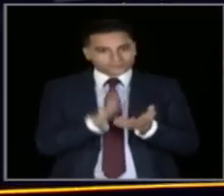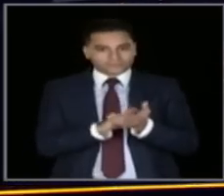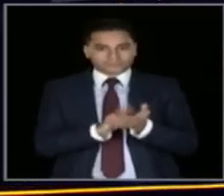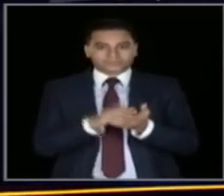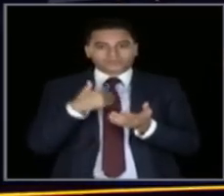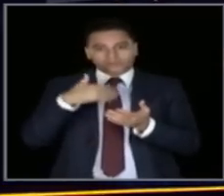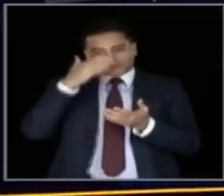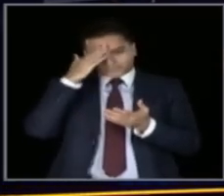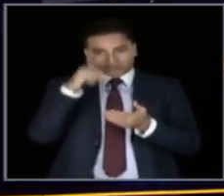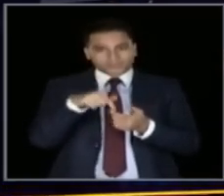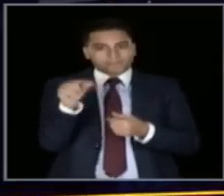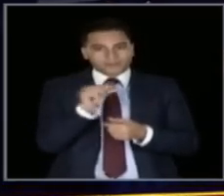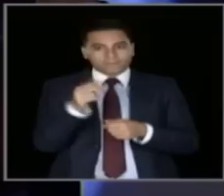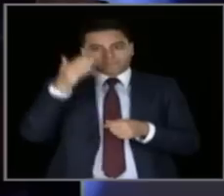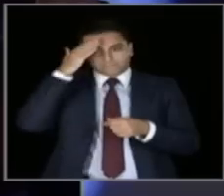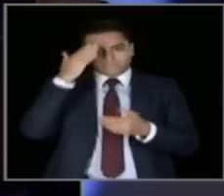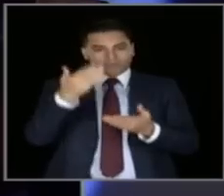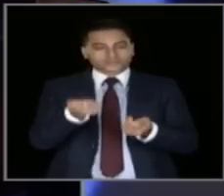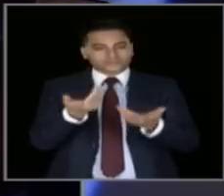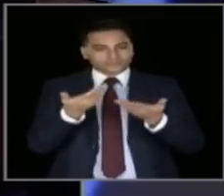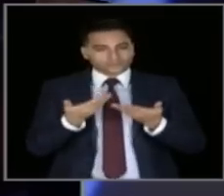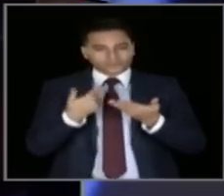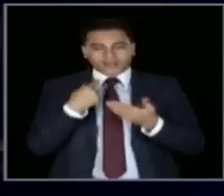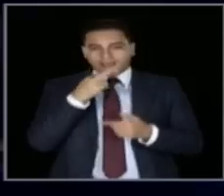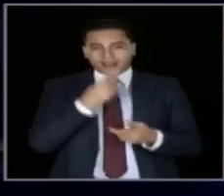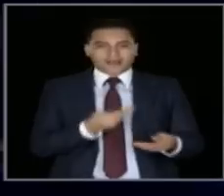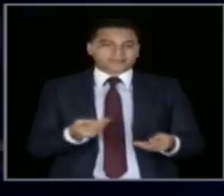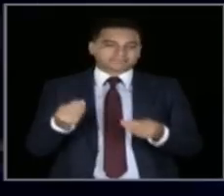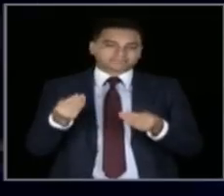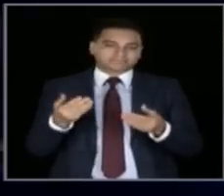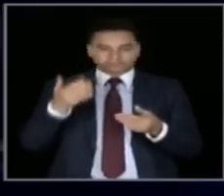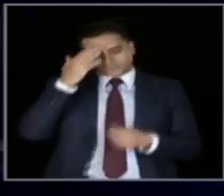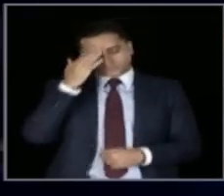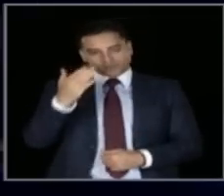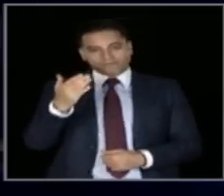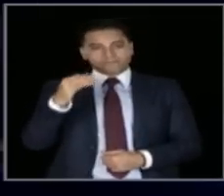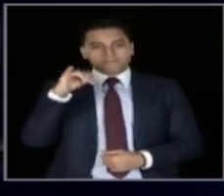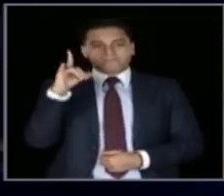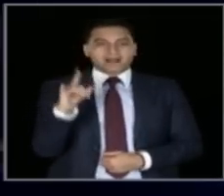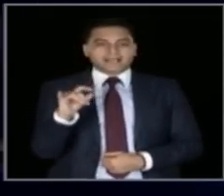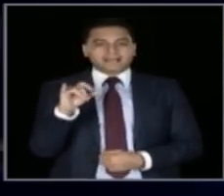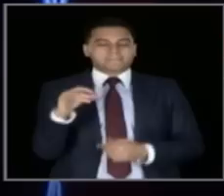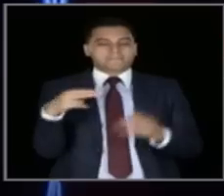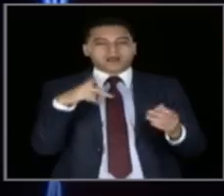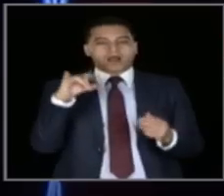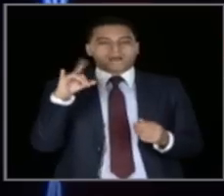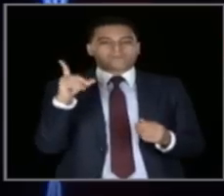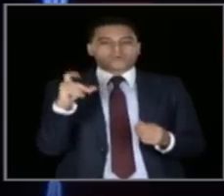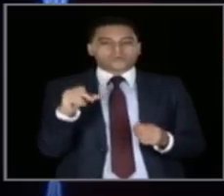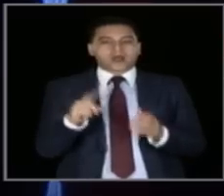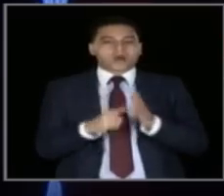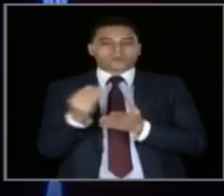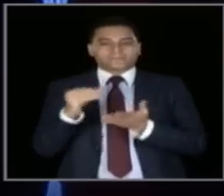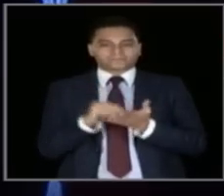بشكر البرنامج، بشكر حضرتك إنك ادتني الفرصة دي. العفو على إيه؟ مريم عمر، أول مشاركة،